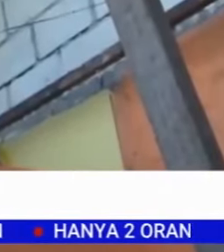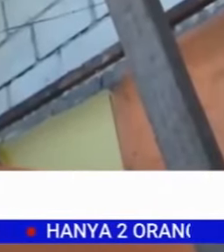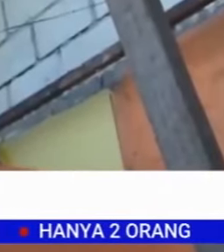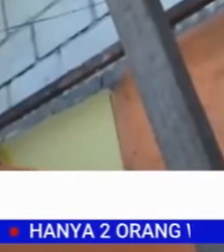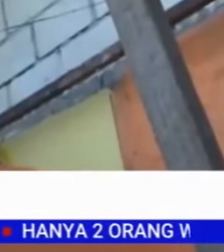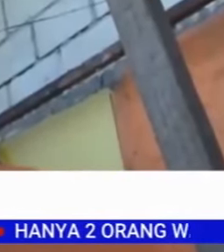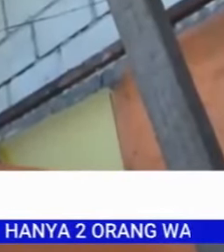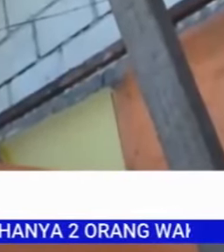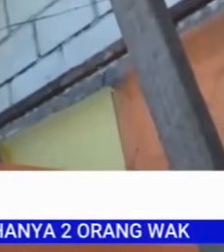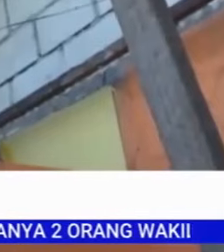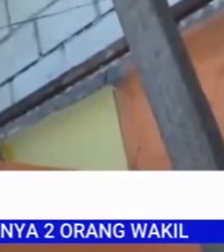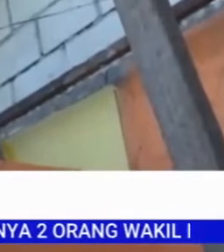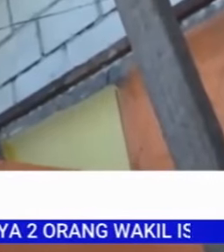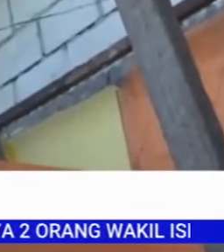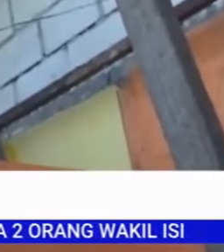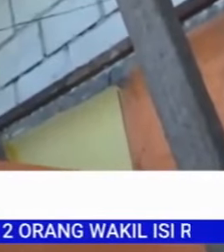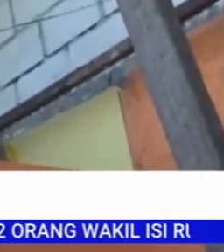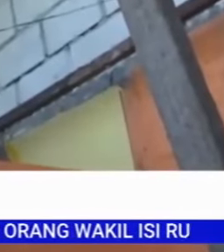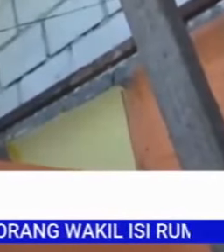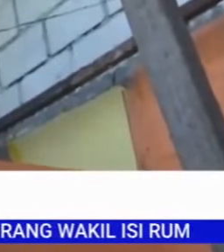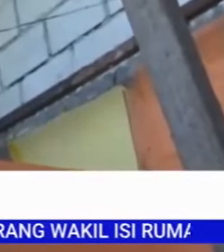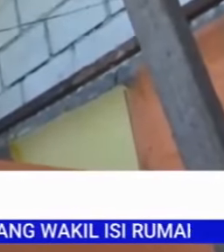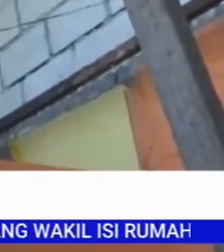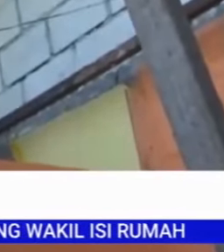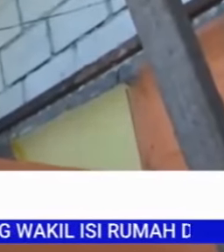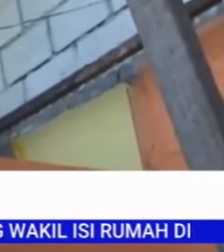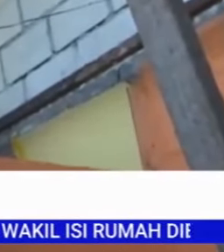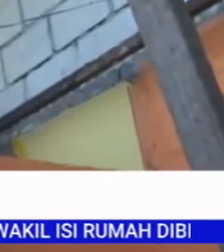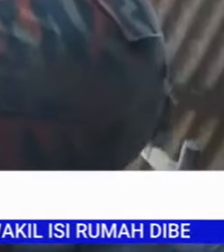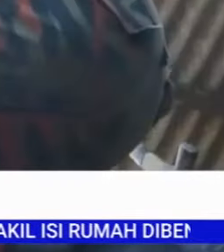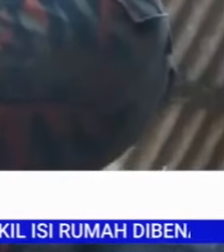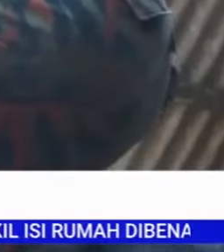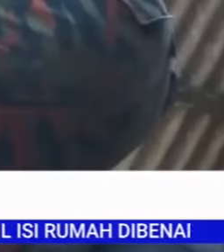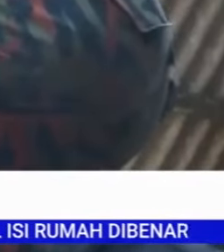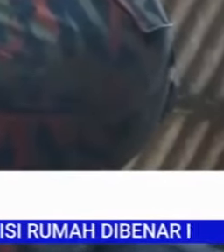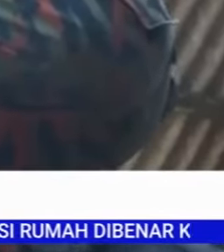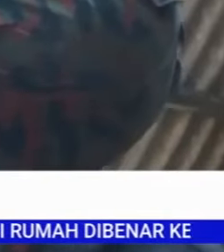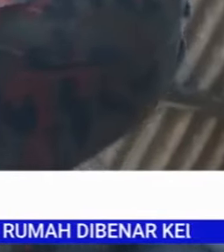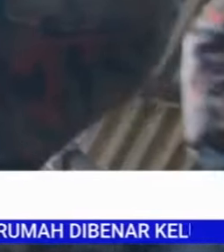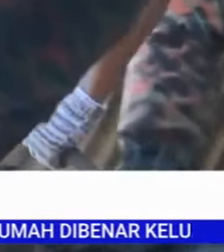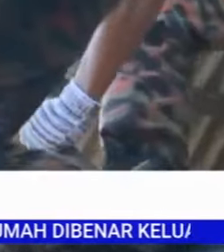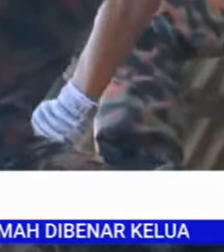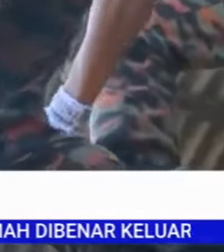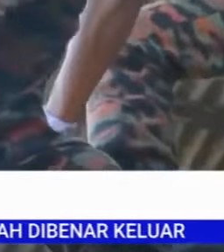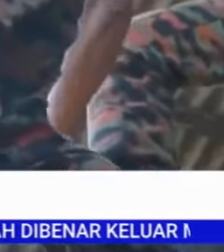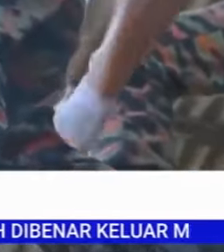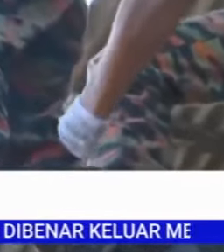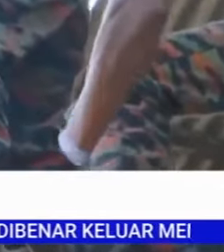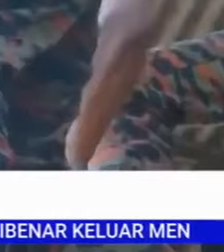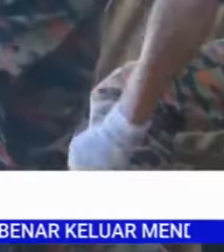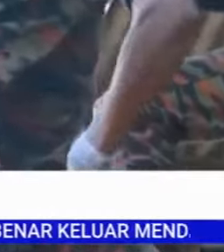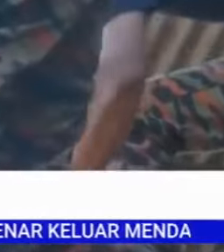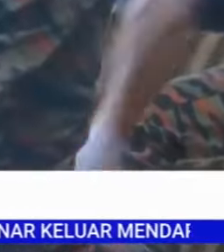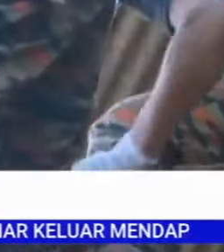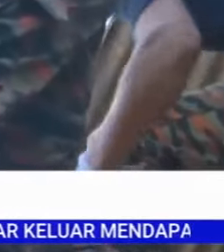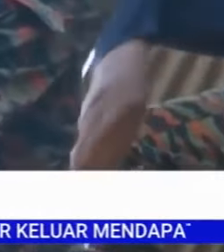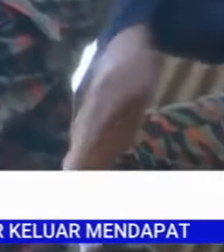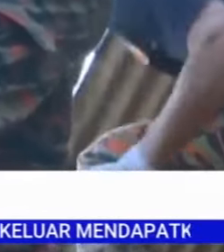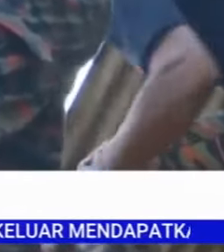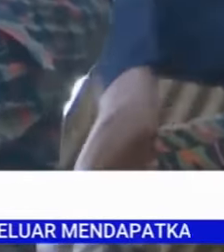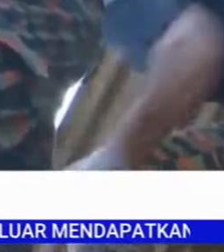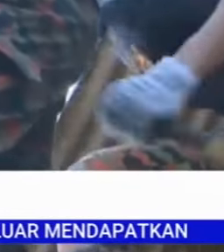Hai pegawai daerah Kuta tinggi hazlina Jalil juga the ketika ini lebih 15 rumah sedang dibaiki hasil bantuan berbagai